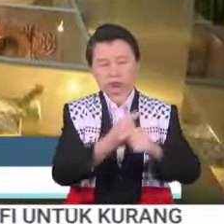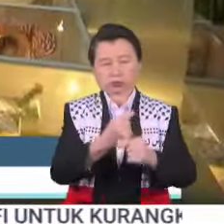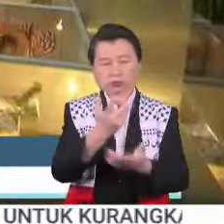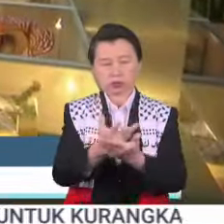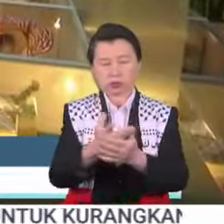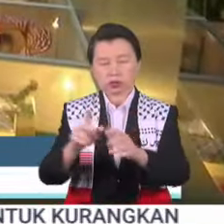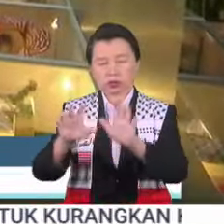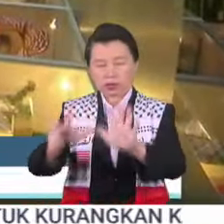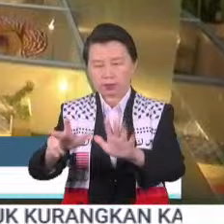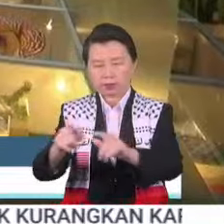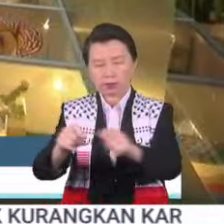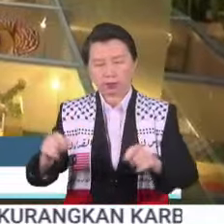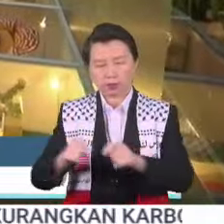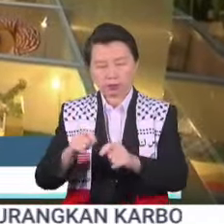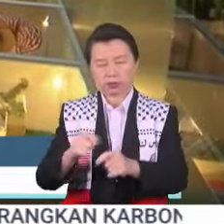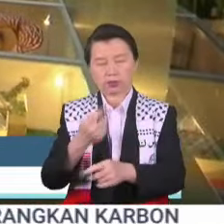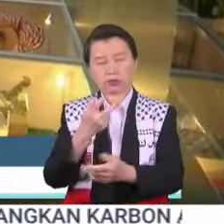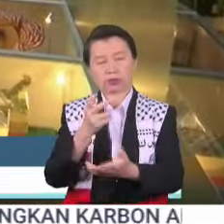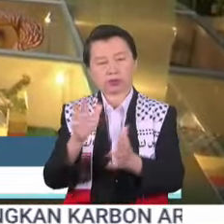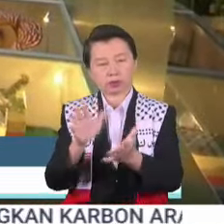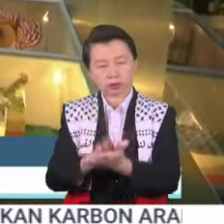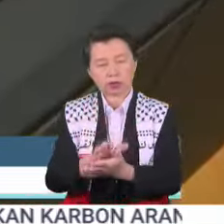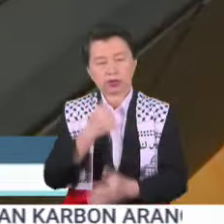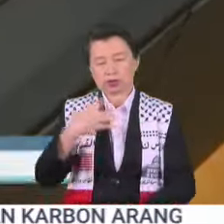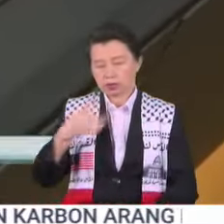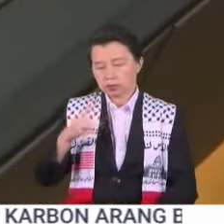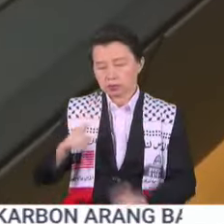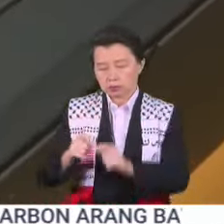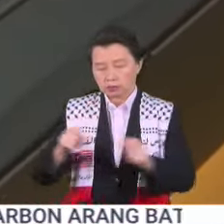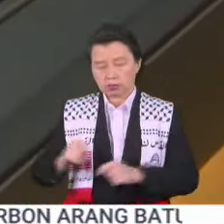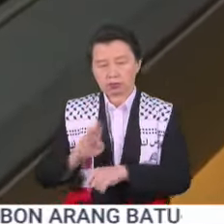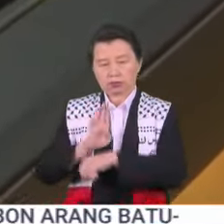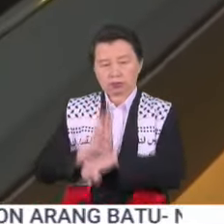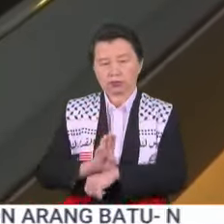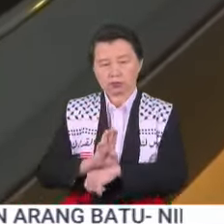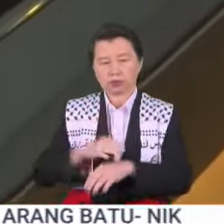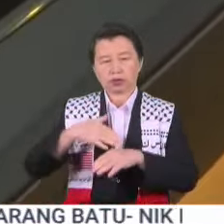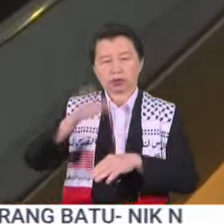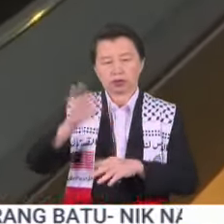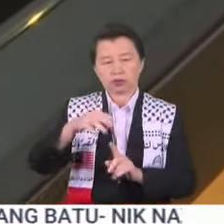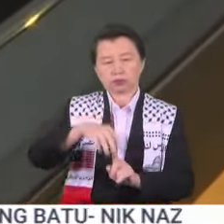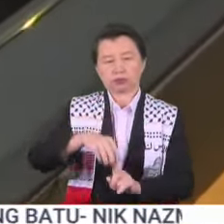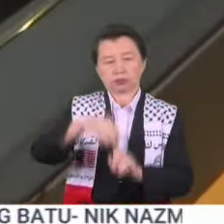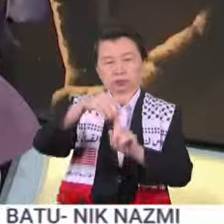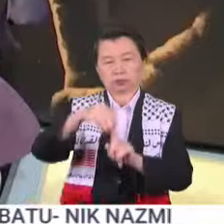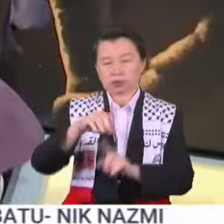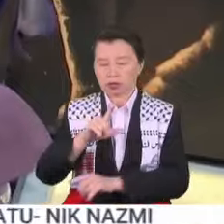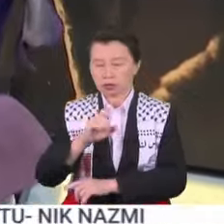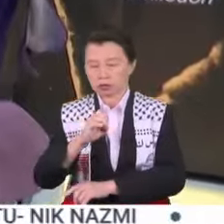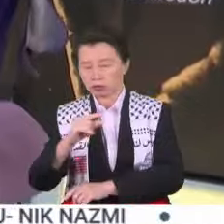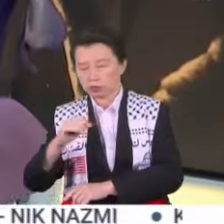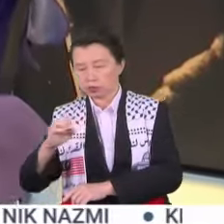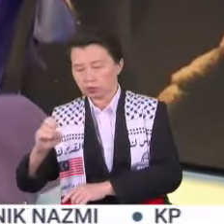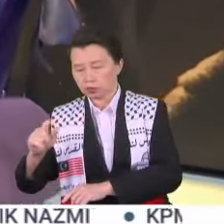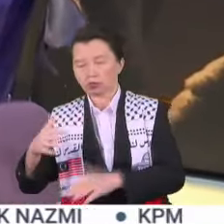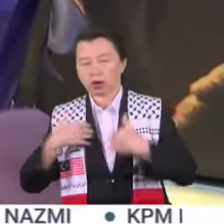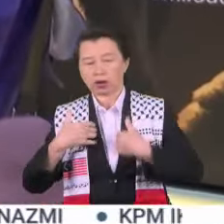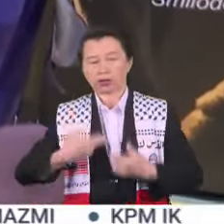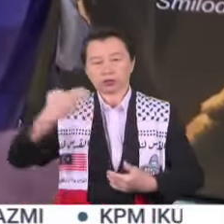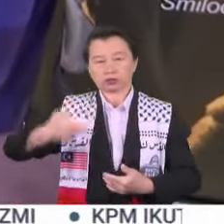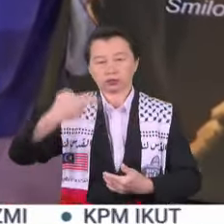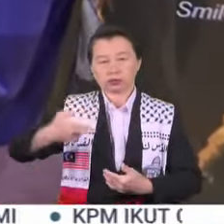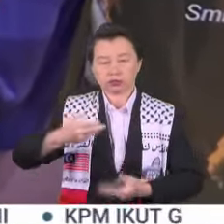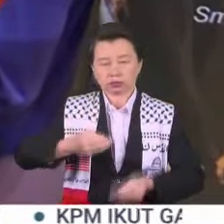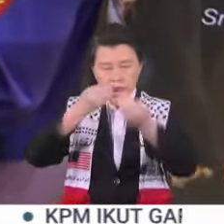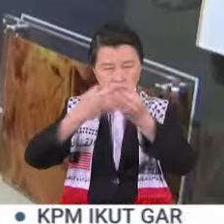8 biotapak warisan biologi dan 18 tapak budaya. Lebih istimewa, Lenggong memiliki pelbagai sejarah